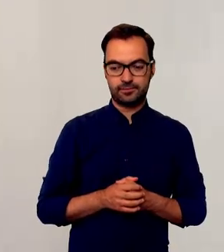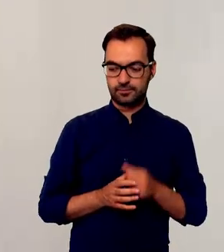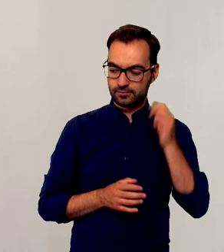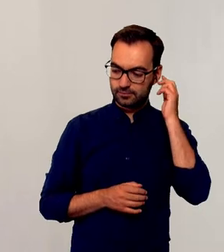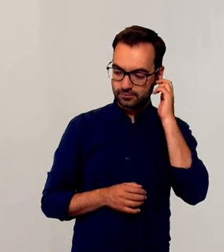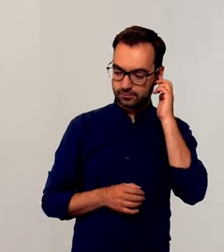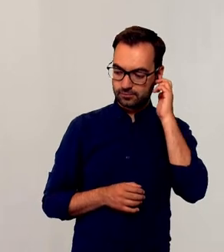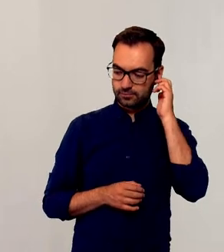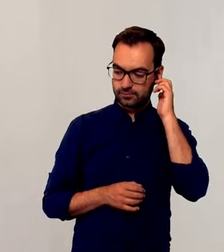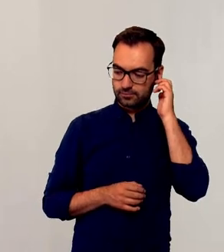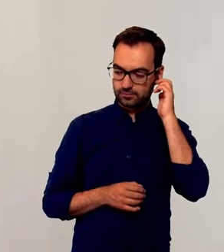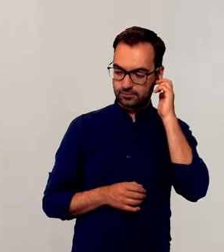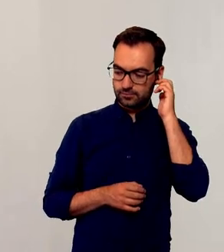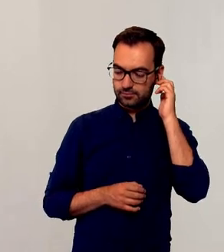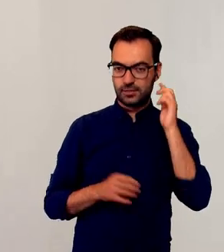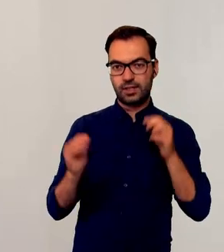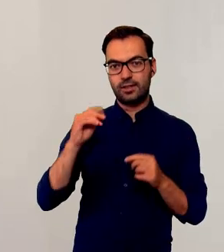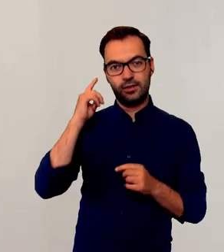Ja jeszcze na